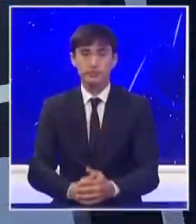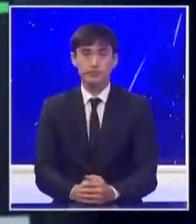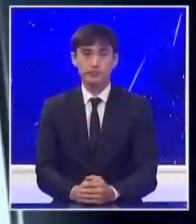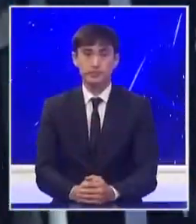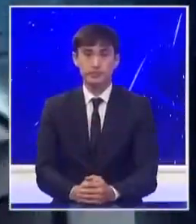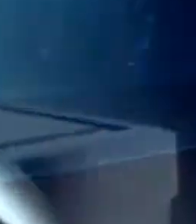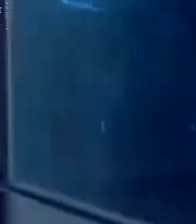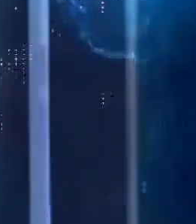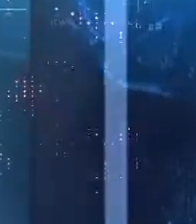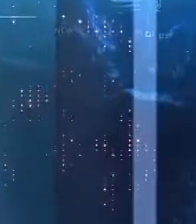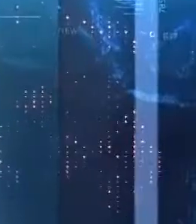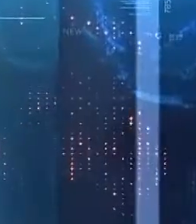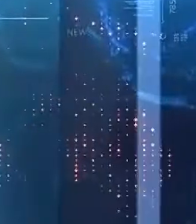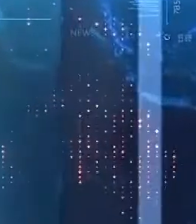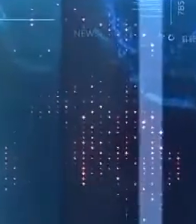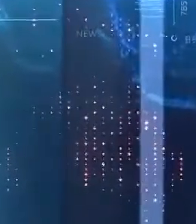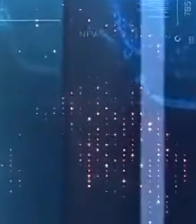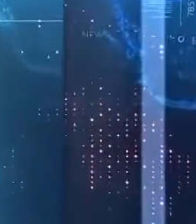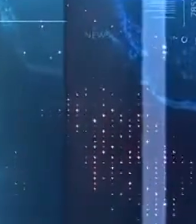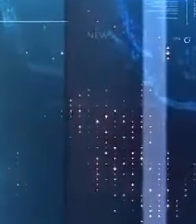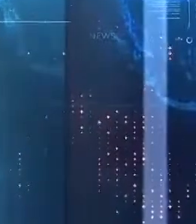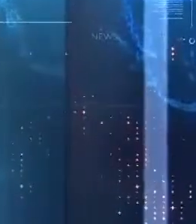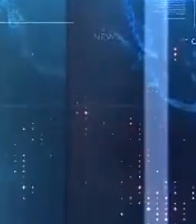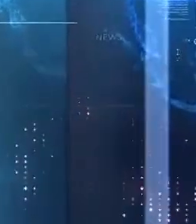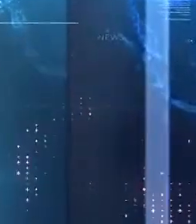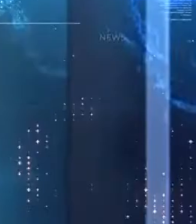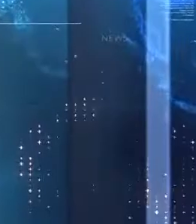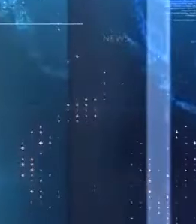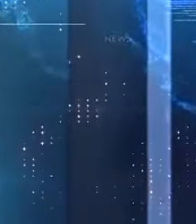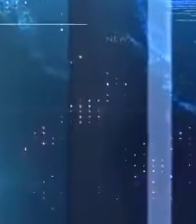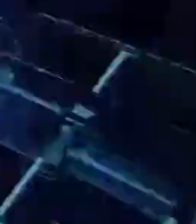Гульмира Тимиргалиева, Курманжан Касымжанулы, Аманжол Жункешев, телеканал ЖТСУ.